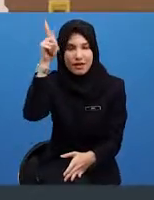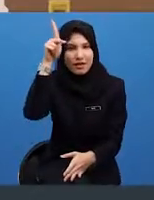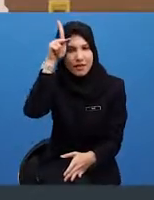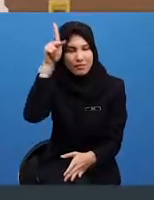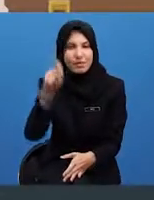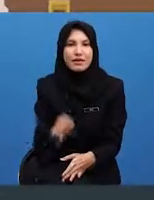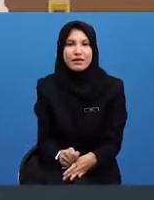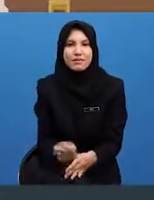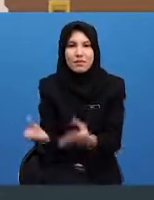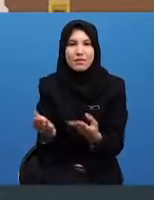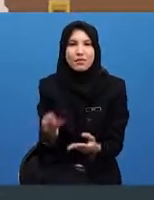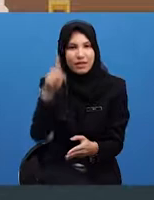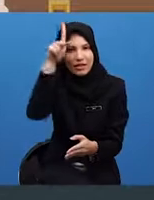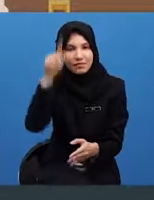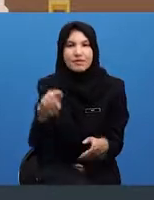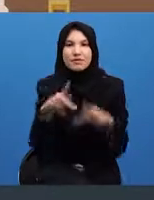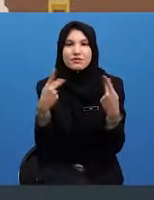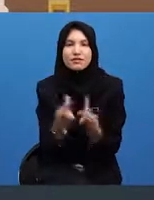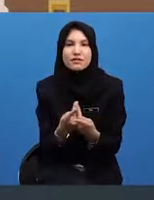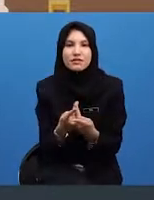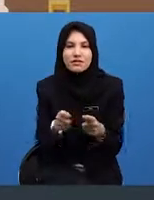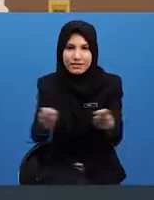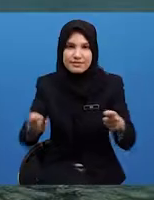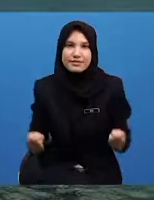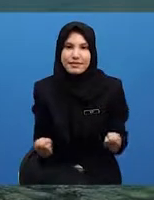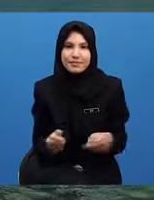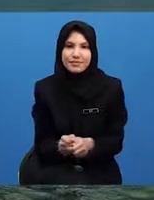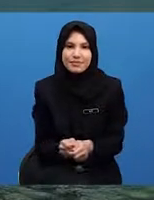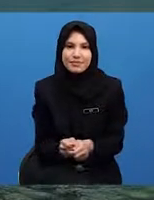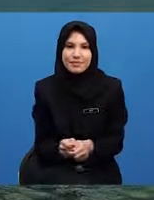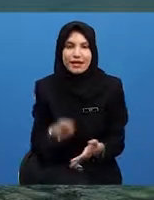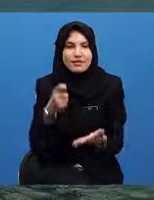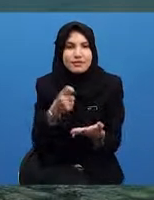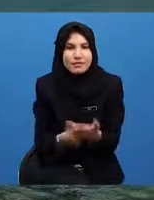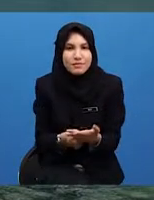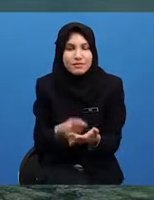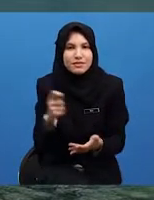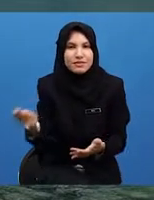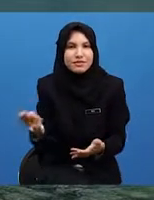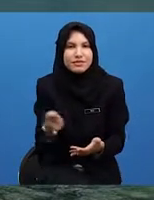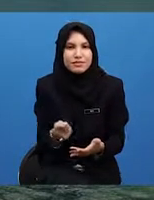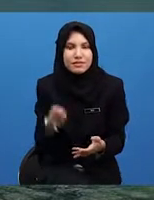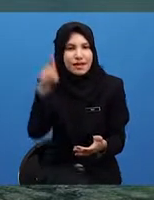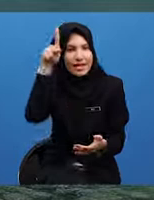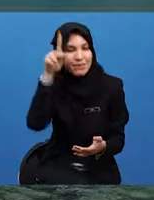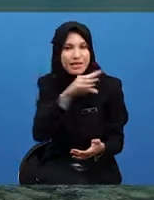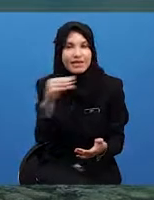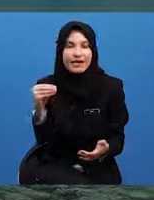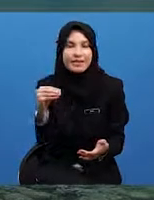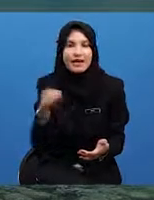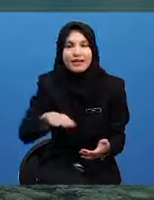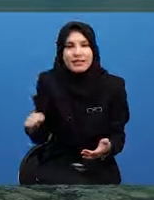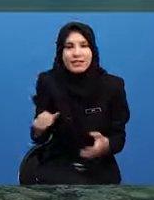Kimi dan sekeluarganya ke Tasik Titiwangsa. Setibanya di situ, Kimi dan adiknya